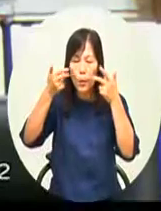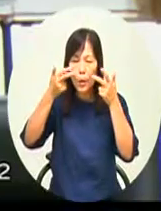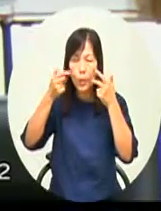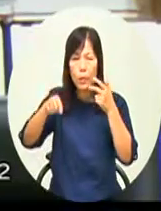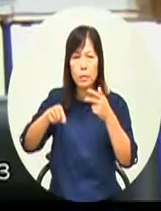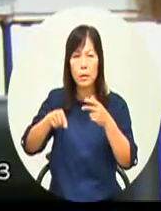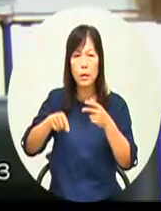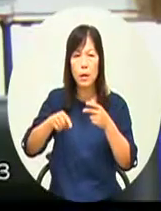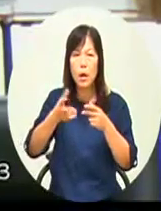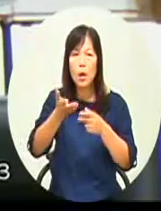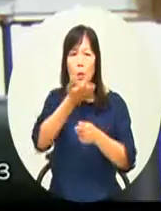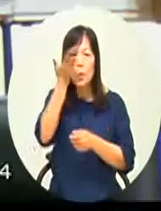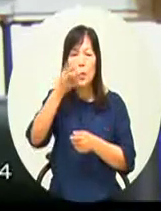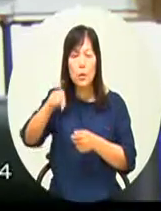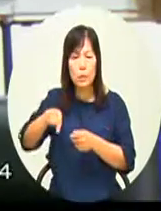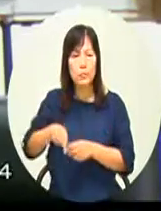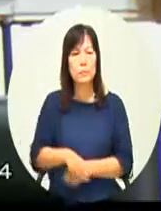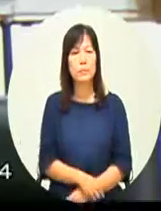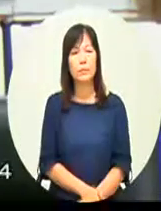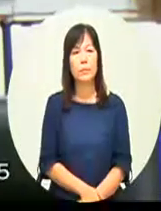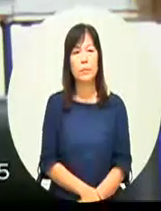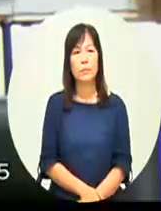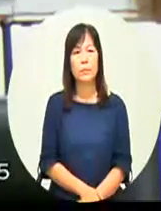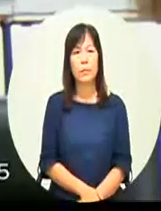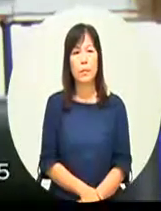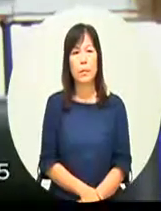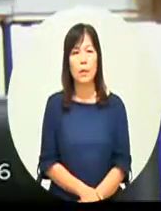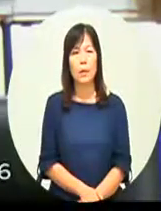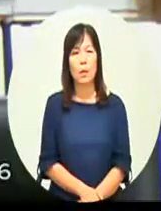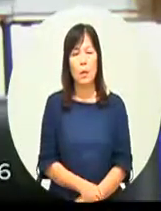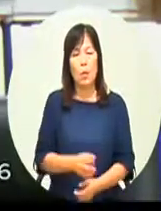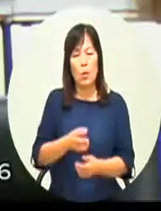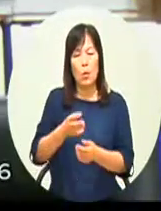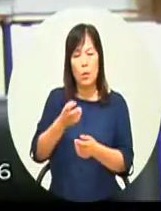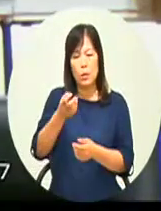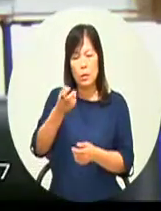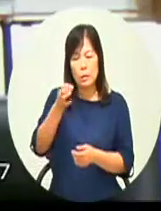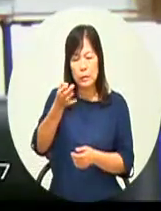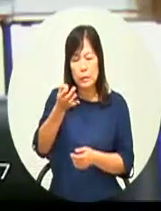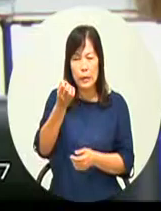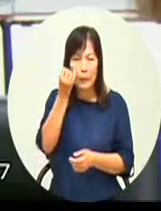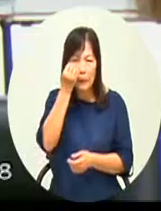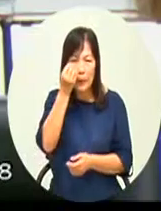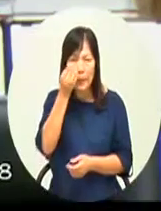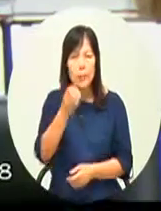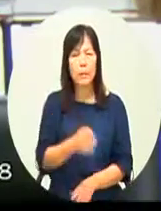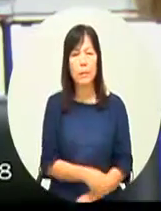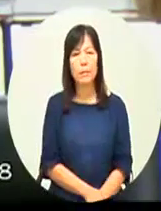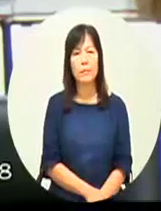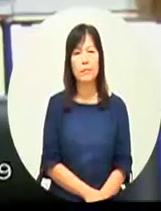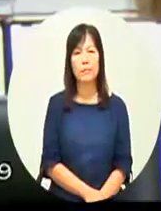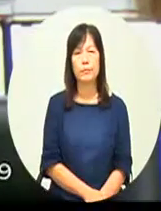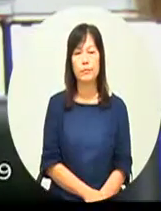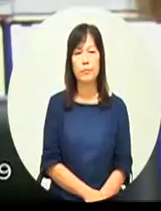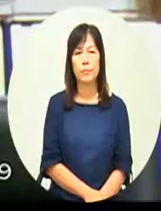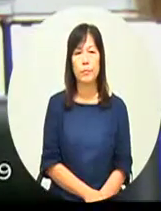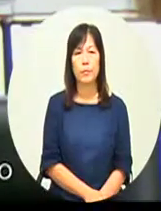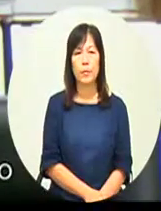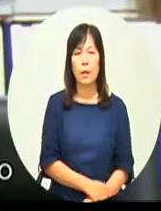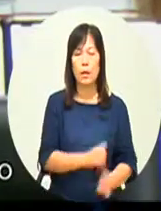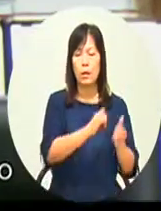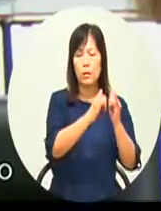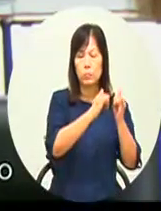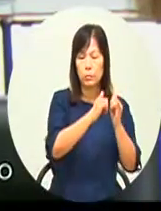光的投资不是很高。那么市民朋友包括我们国